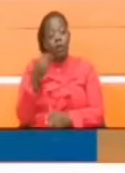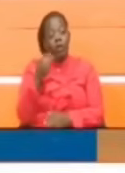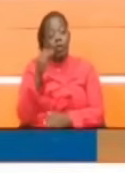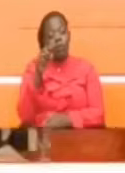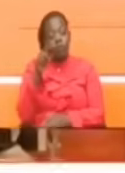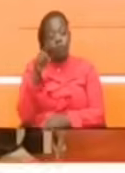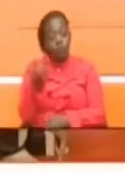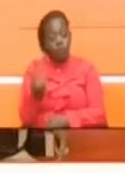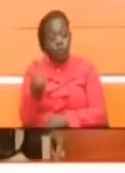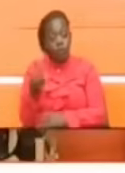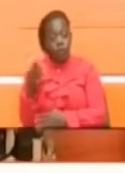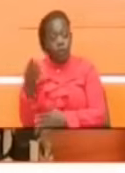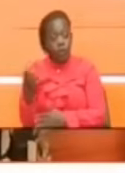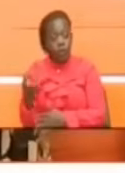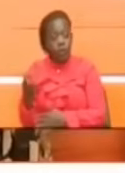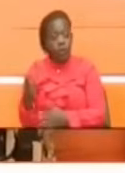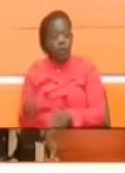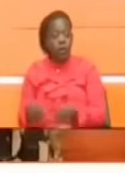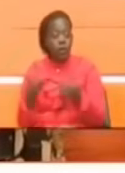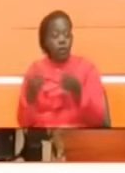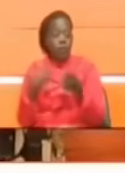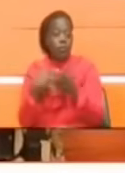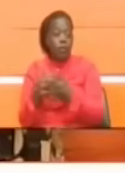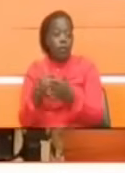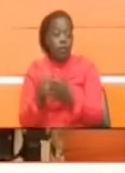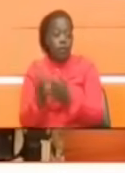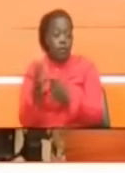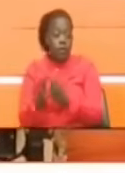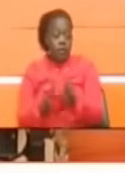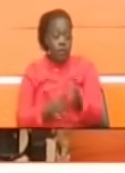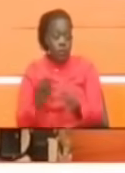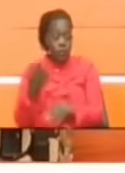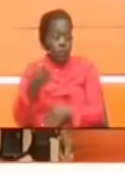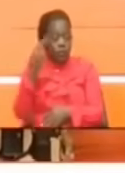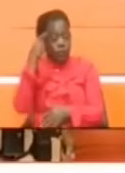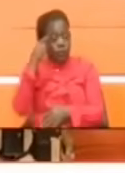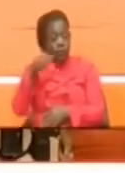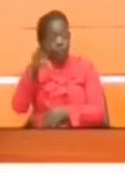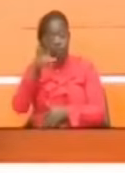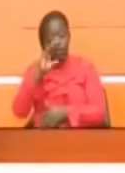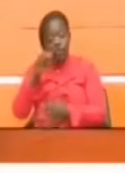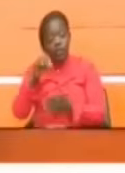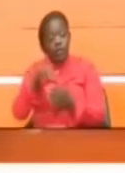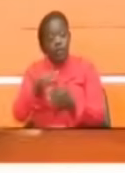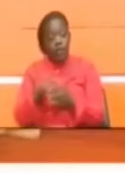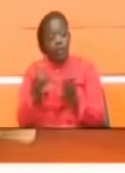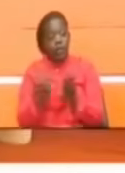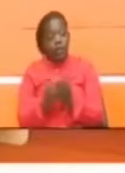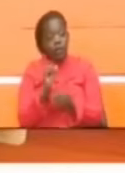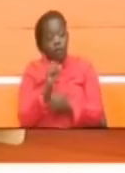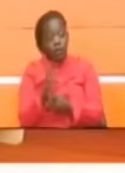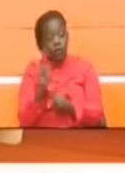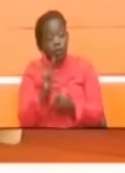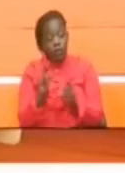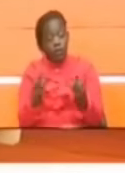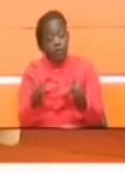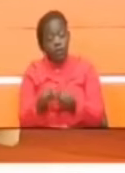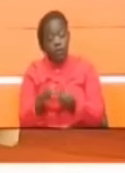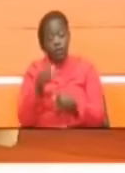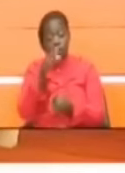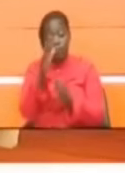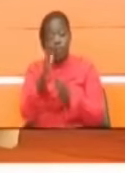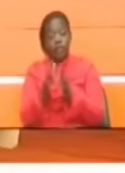Adrian Atumanya nga bano be batuusa ebyuma eby'omulembe ebirongoosa amazzi ag'okunywa mu Uganda akutidde abantu bulijjo okunywanga